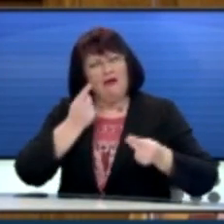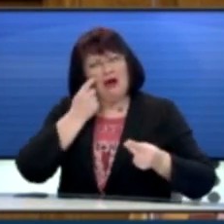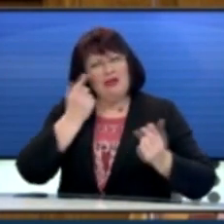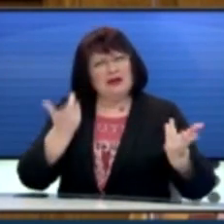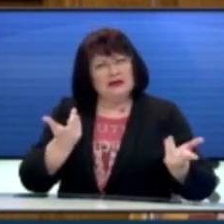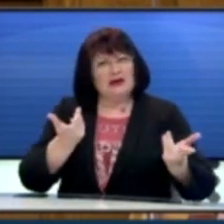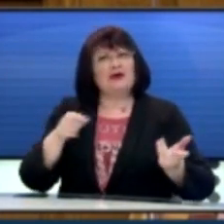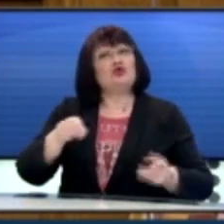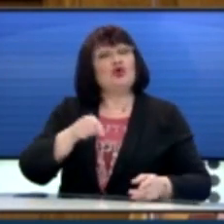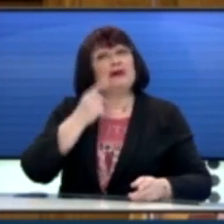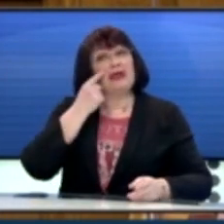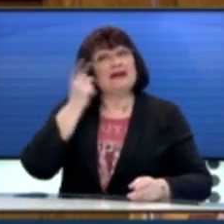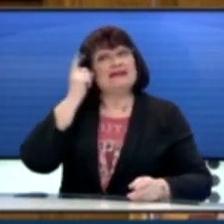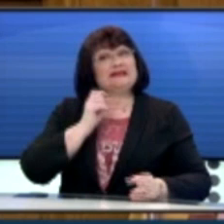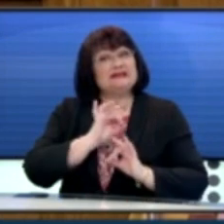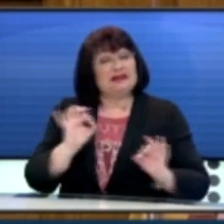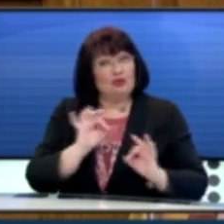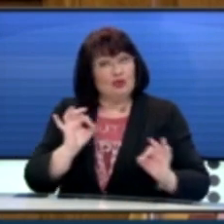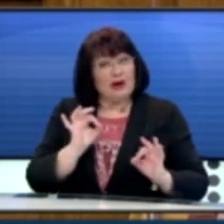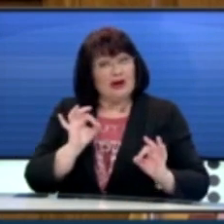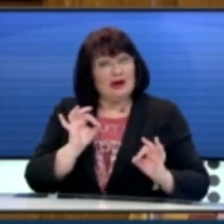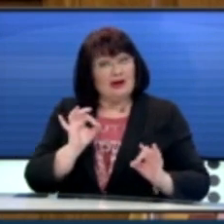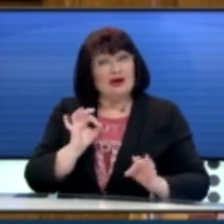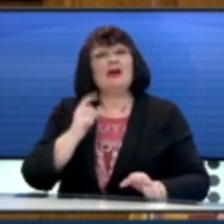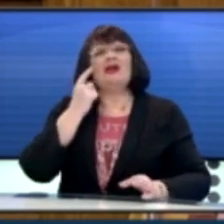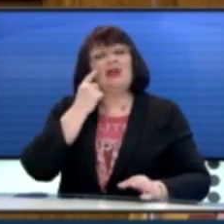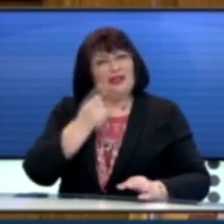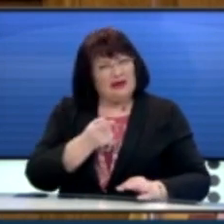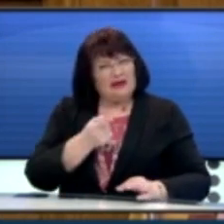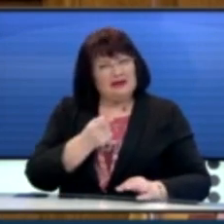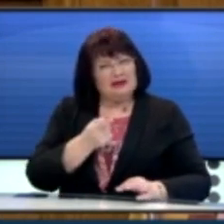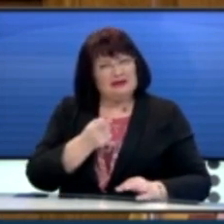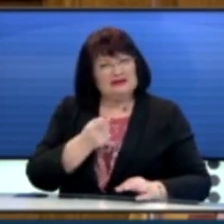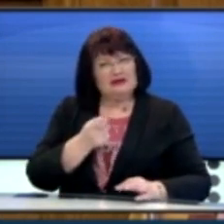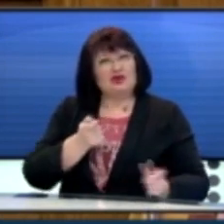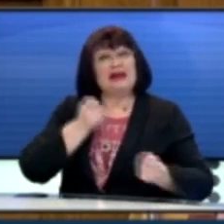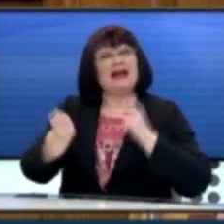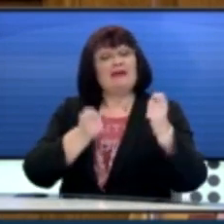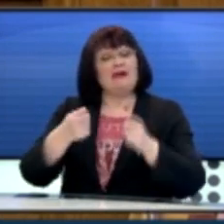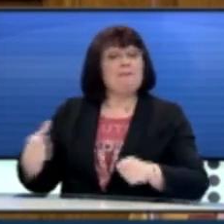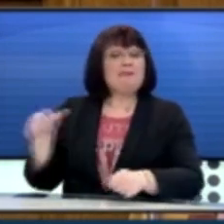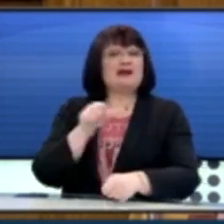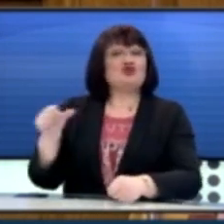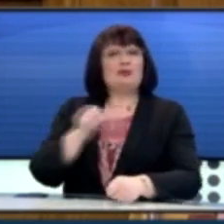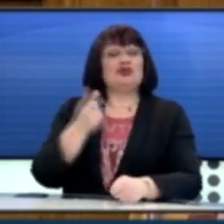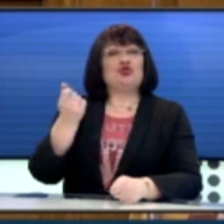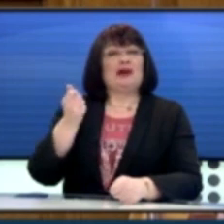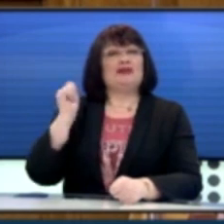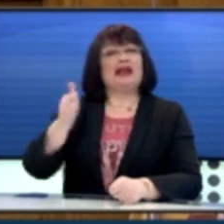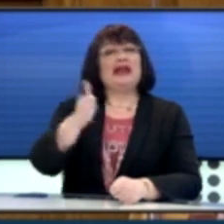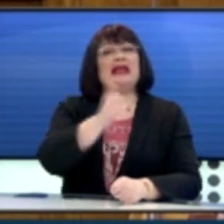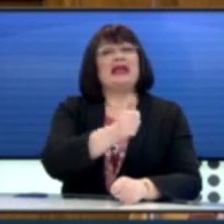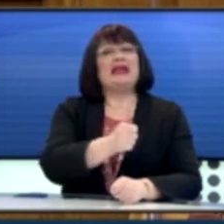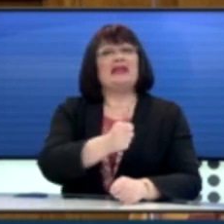λογαριασμό. Και τότε, να είστε σίγουροι, θα πάρουν πίσω όχι μόνο τα χρωστούμενα, αλλά και θα κάνουν οι